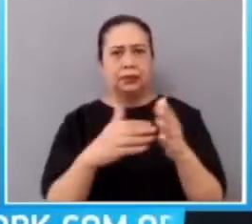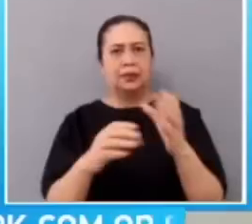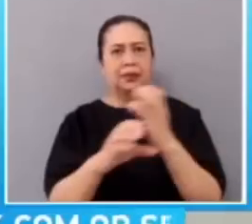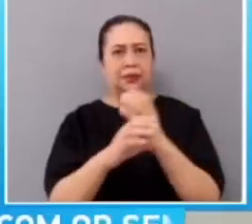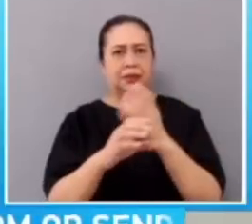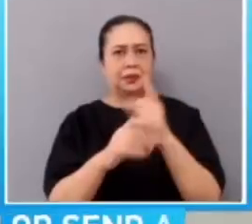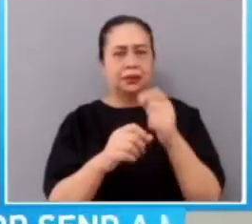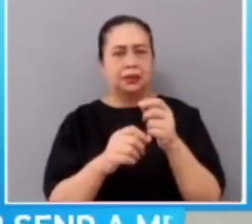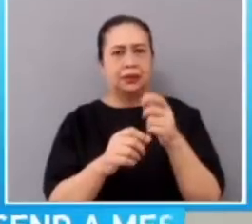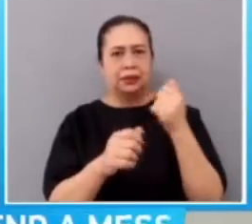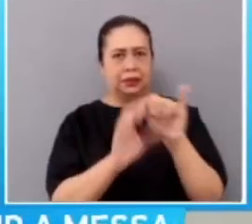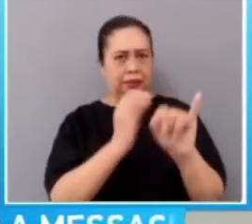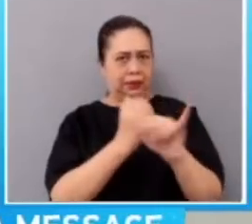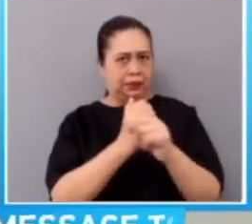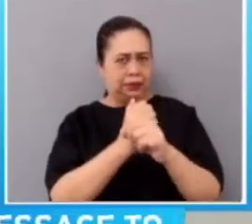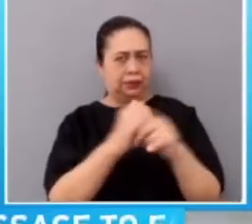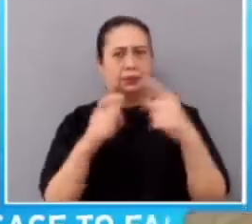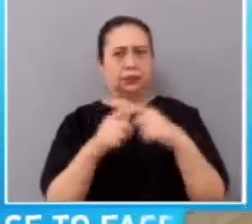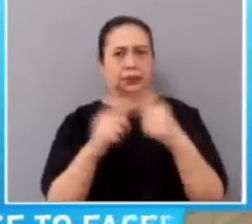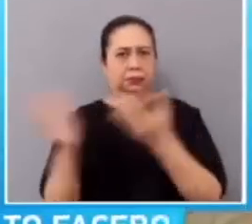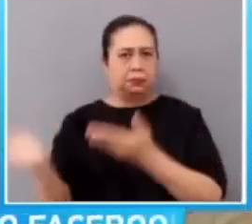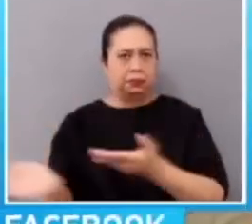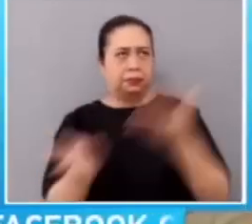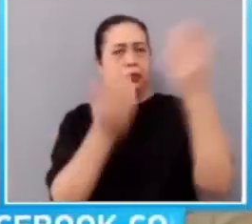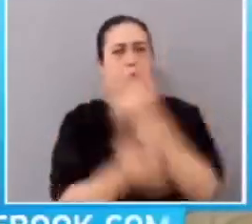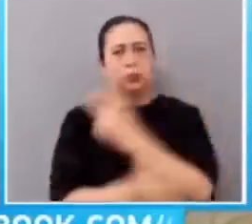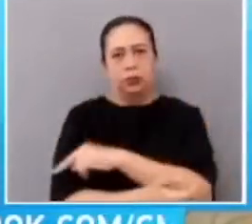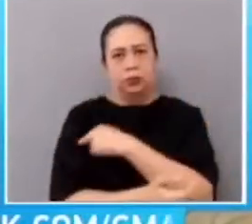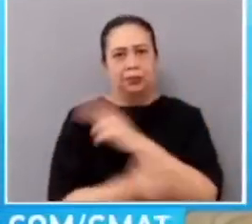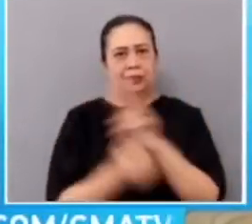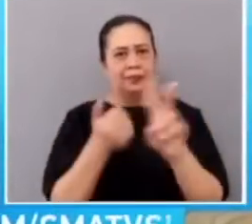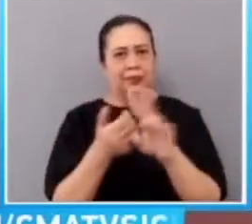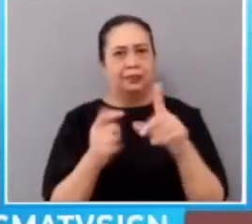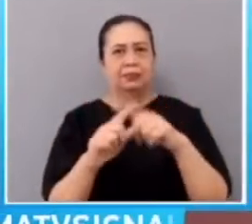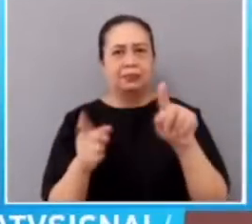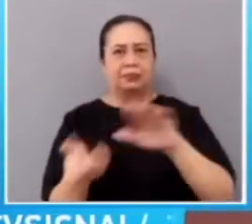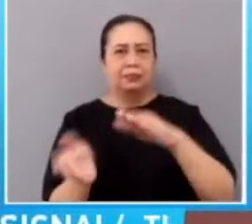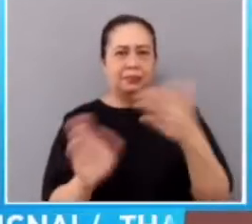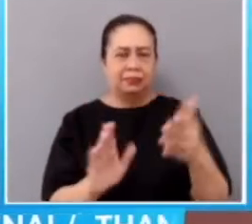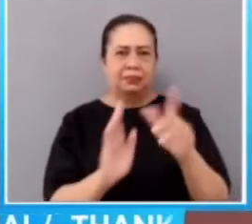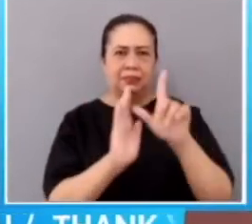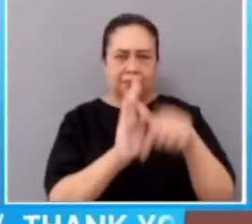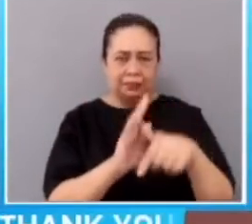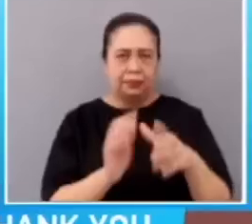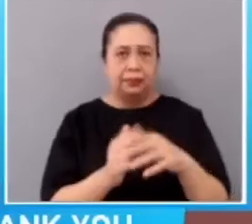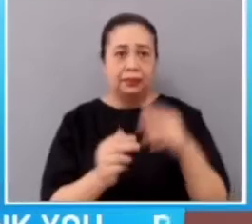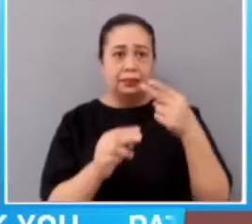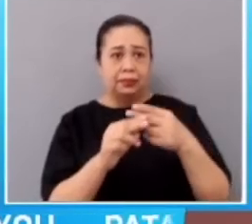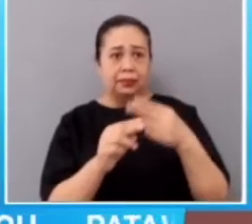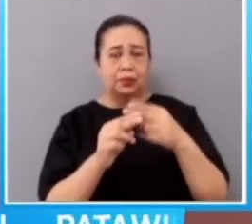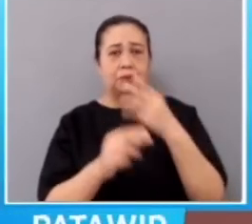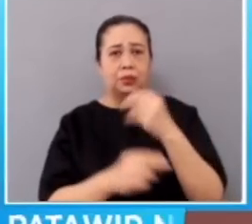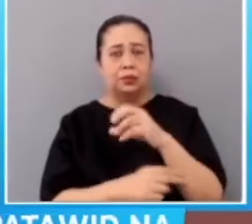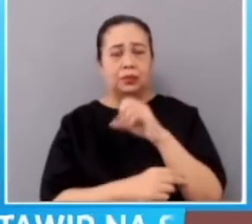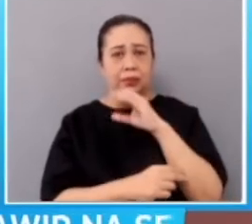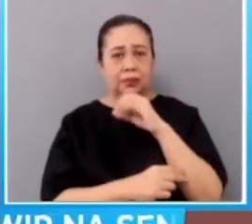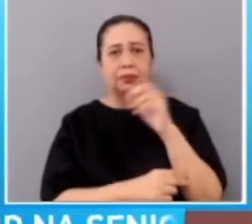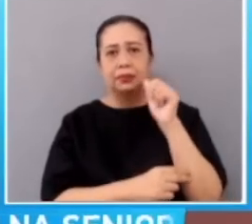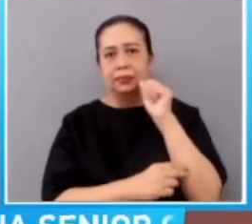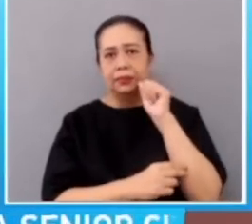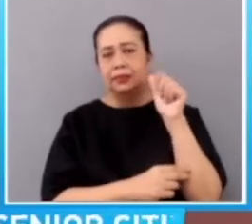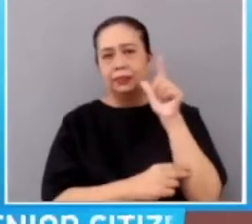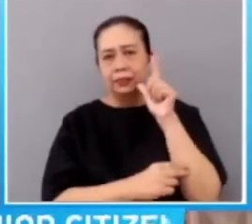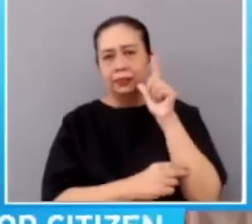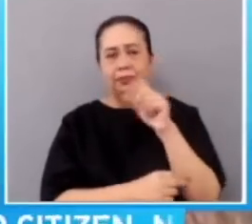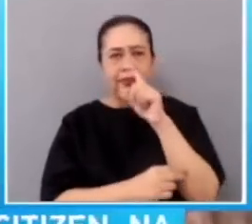jeep. Agad dinala sa ospital ang biktima pero binawian din siya ng buhay. Kinilala ang biktimang si Adelaida Leva, 68